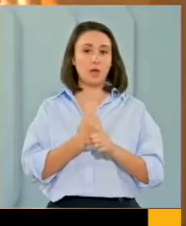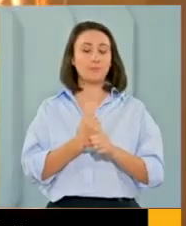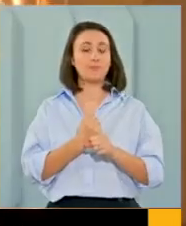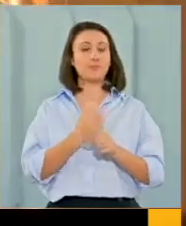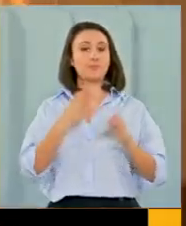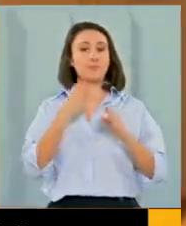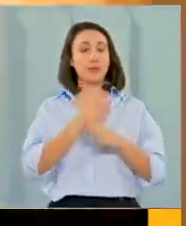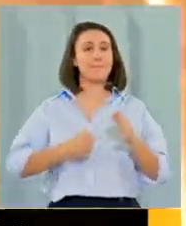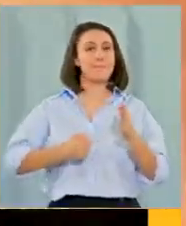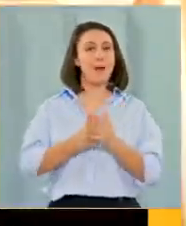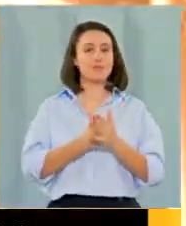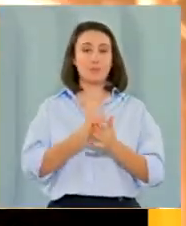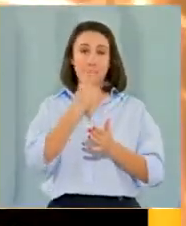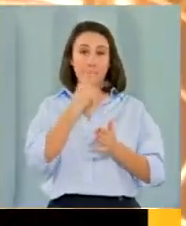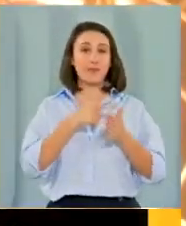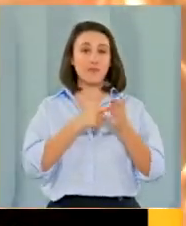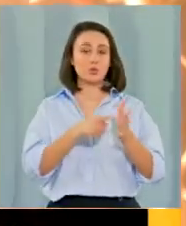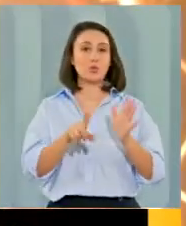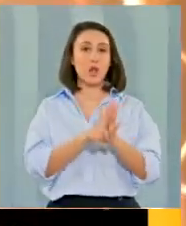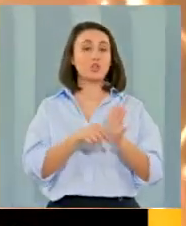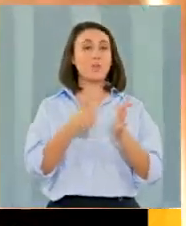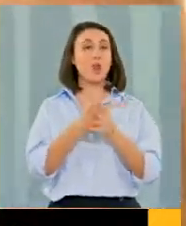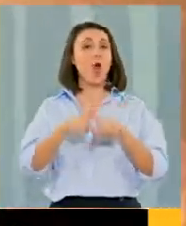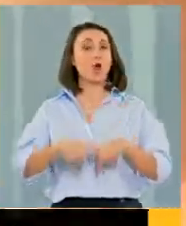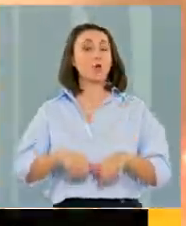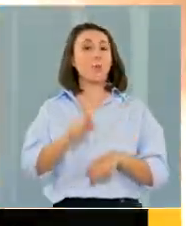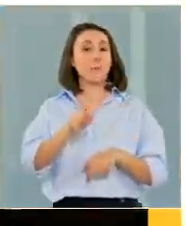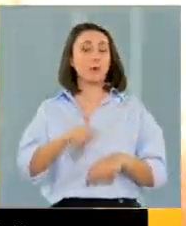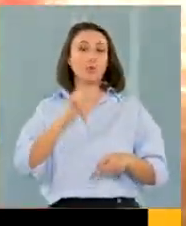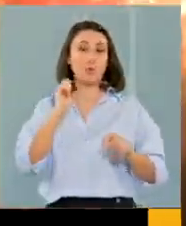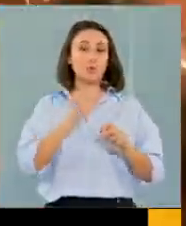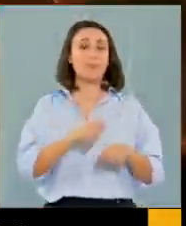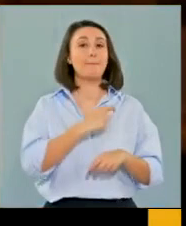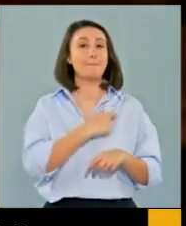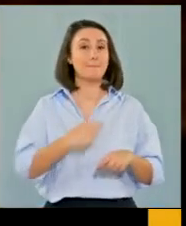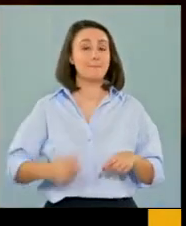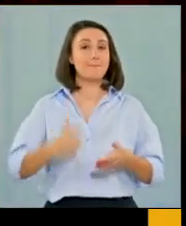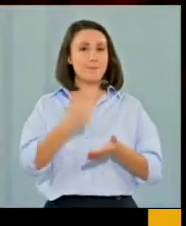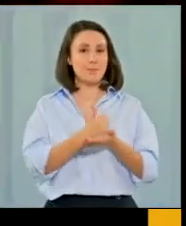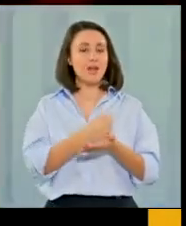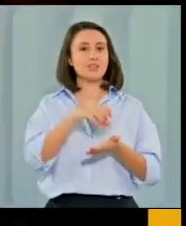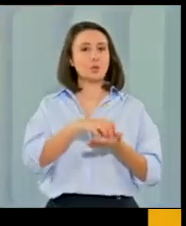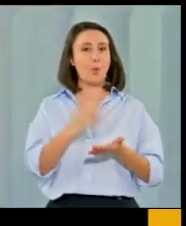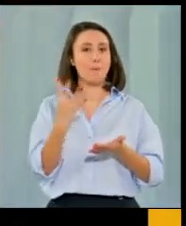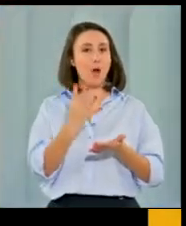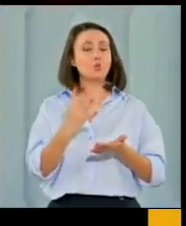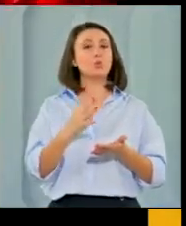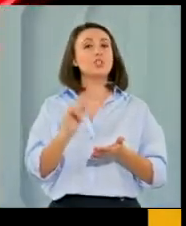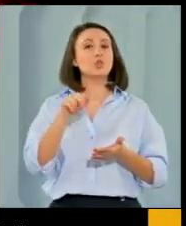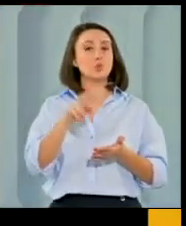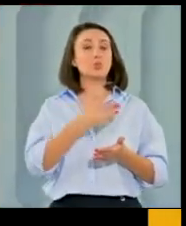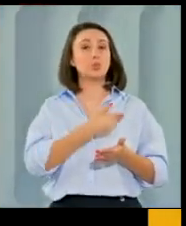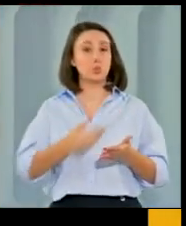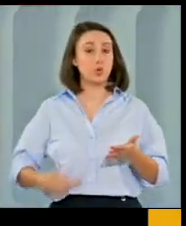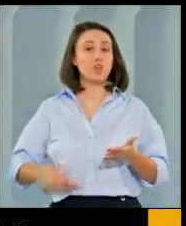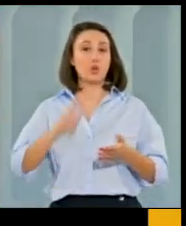orientate spre maximumul prevăzut de lege. Până acum, persoanele condamnate, primăria sector 4 și ISU București Ilfov, au fost